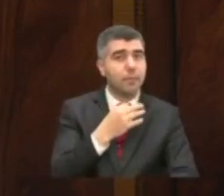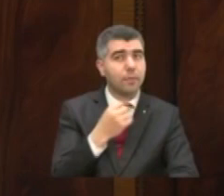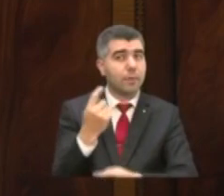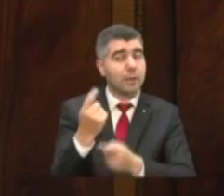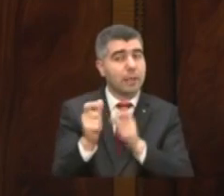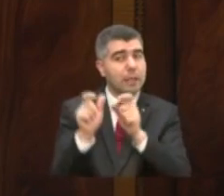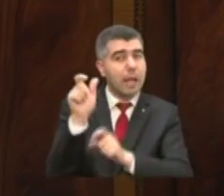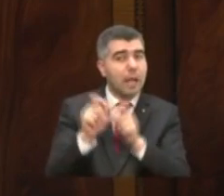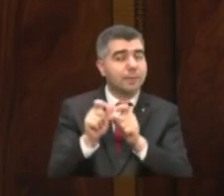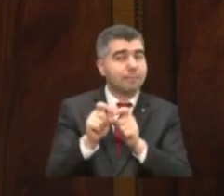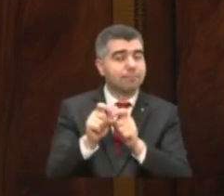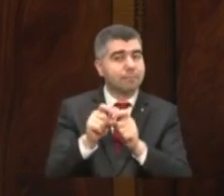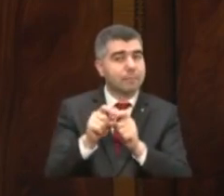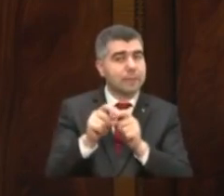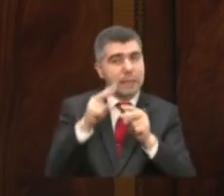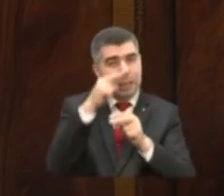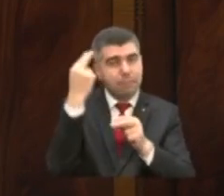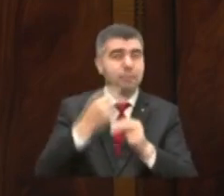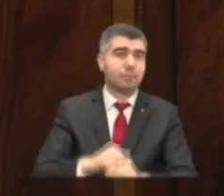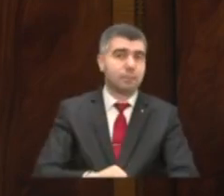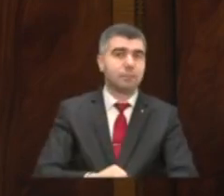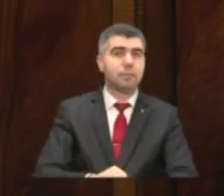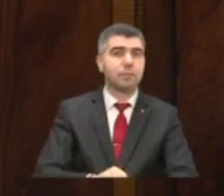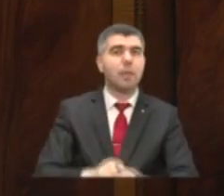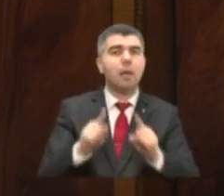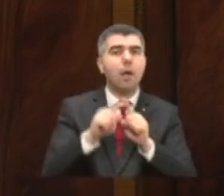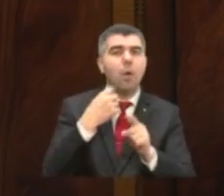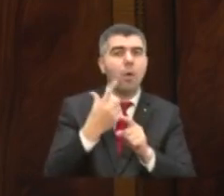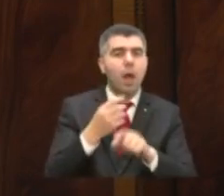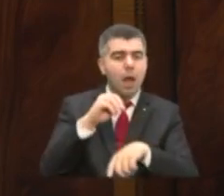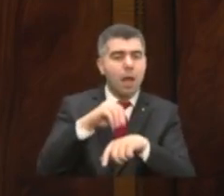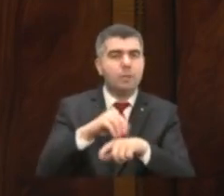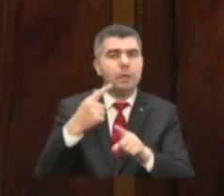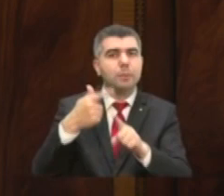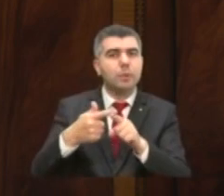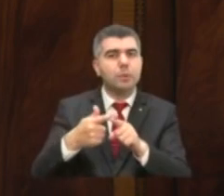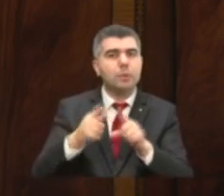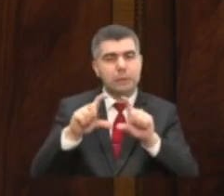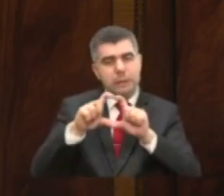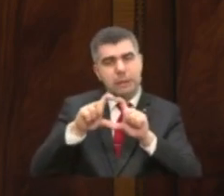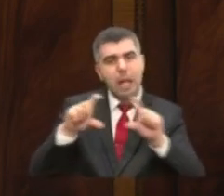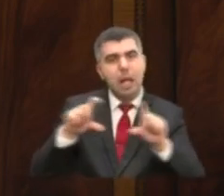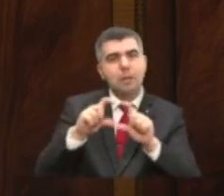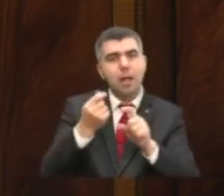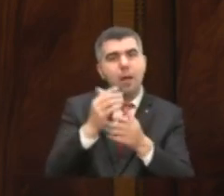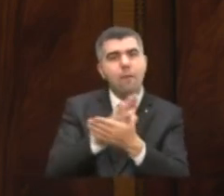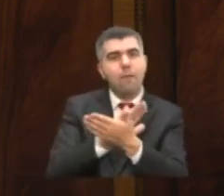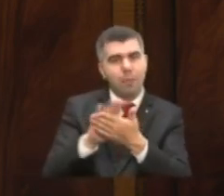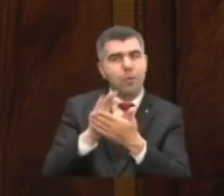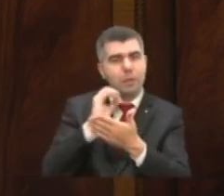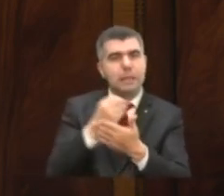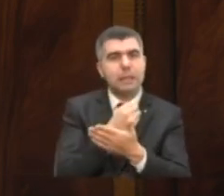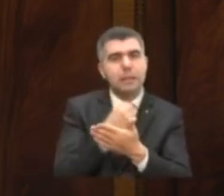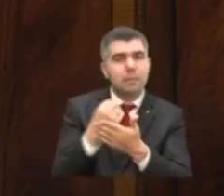هذه الفئات. فيما يتعلق بنظام الراميد، خصصتم 1.6 مليار درهم